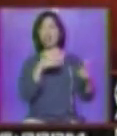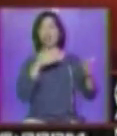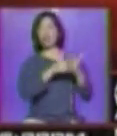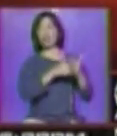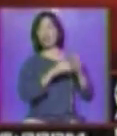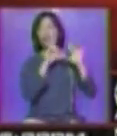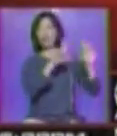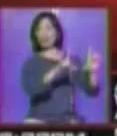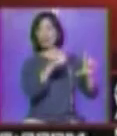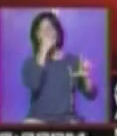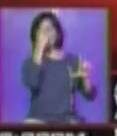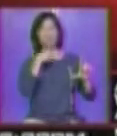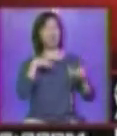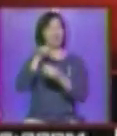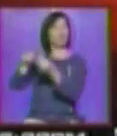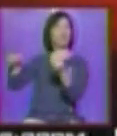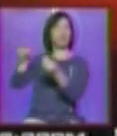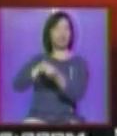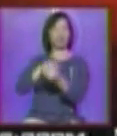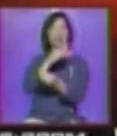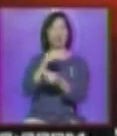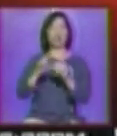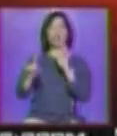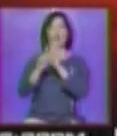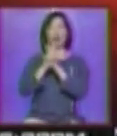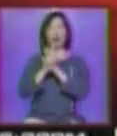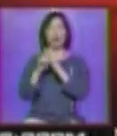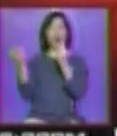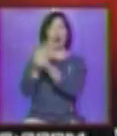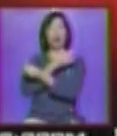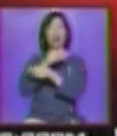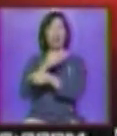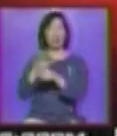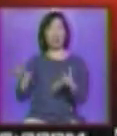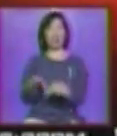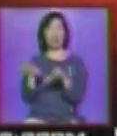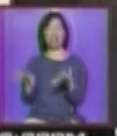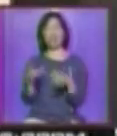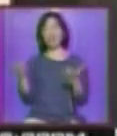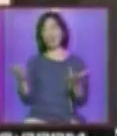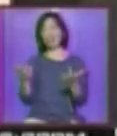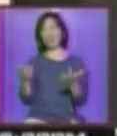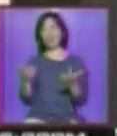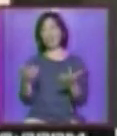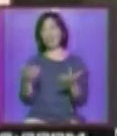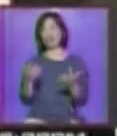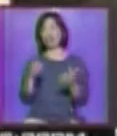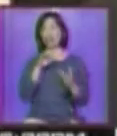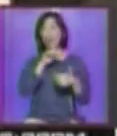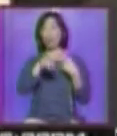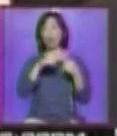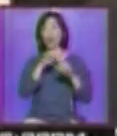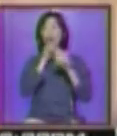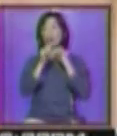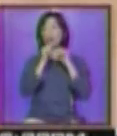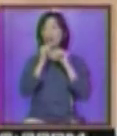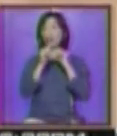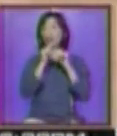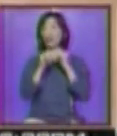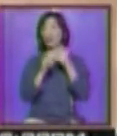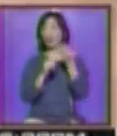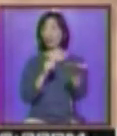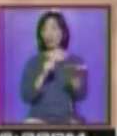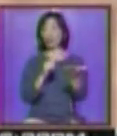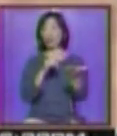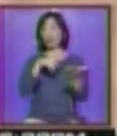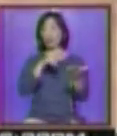sa matinding diskriminasyon at sa ilegal na pagkakasibak ng Pinay sa trabaho. Sa panayam ng Radyo 5 program na Punto